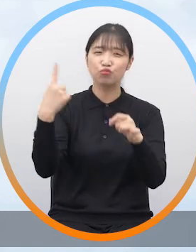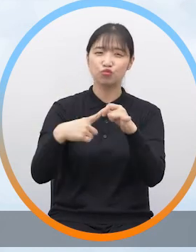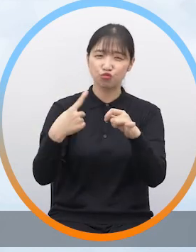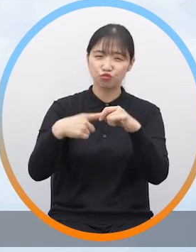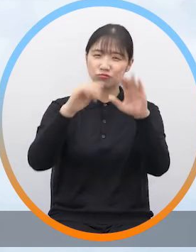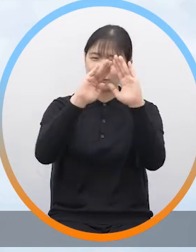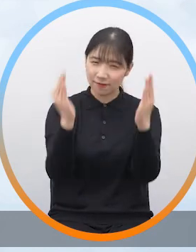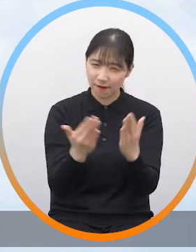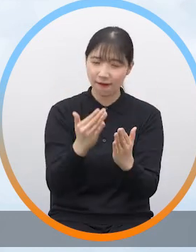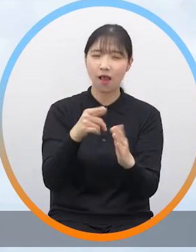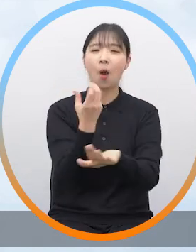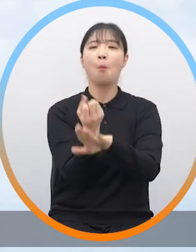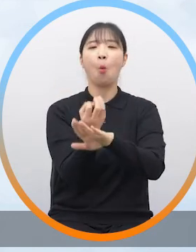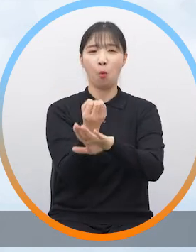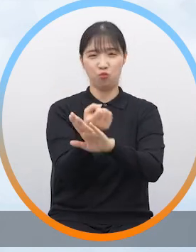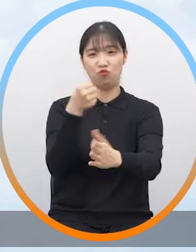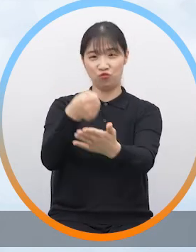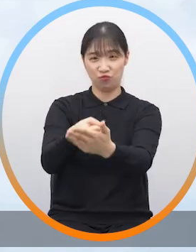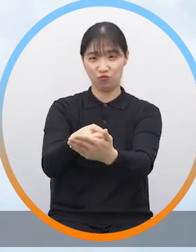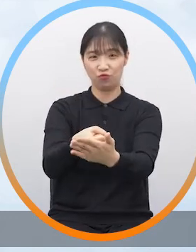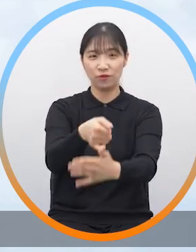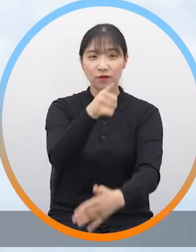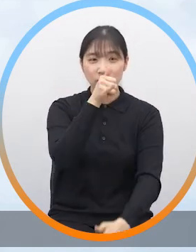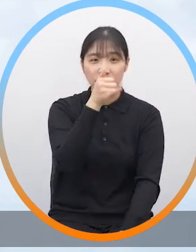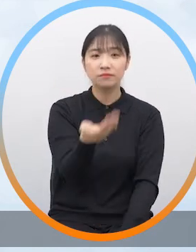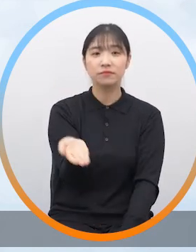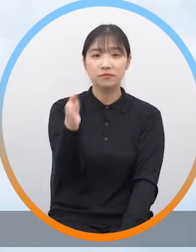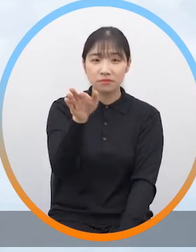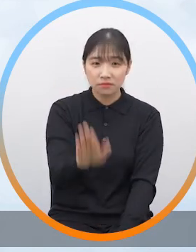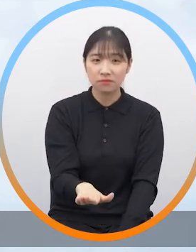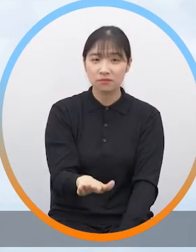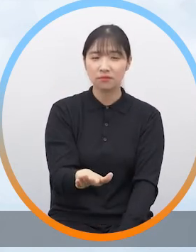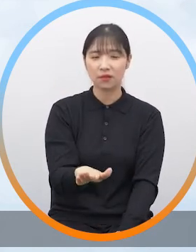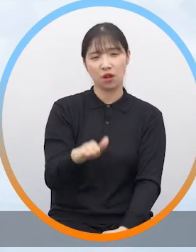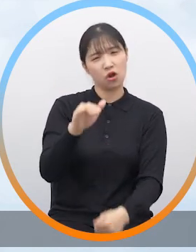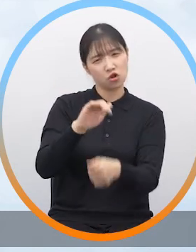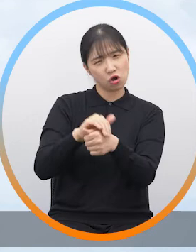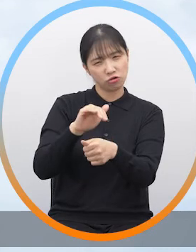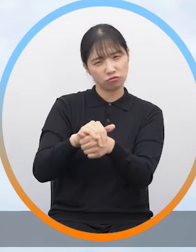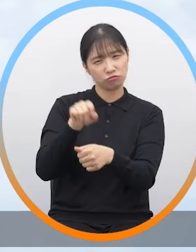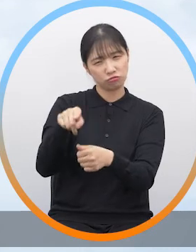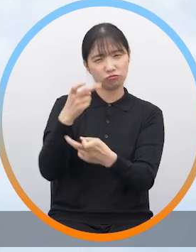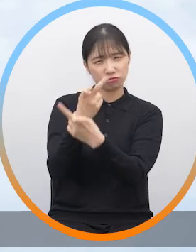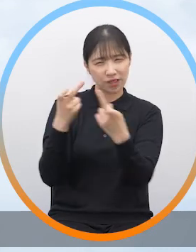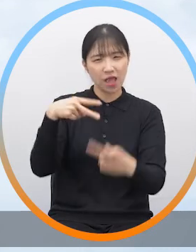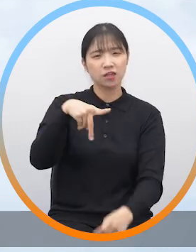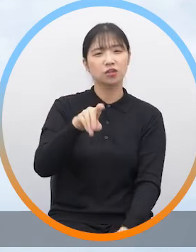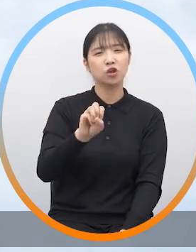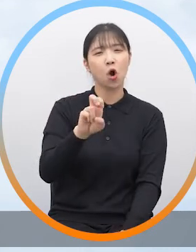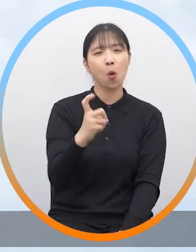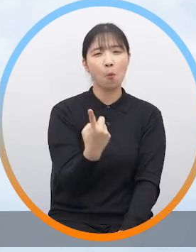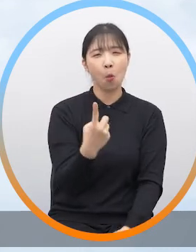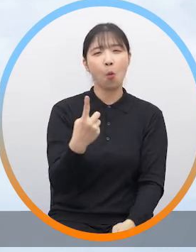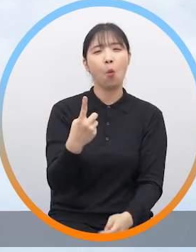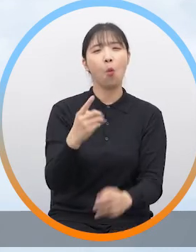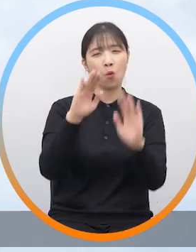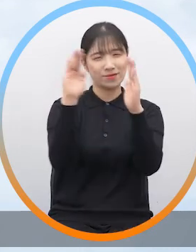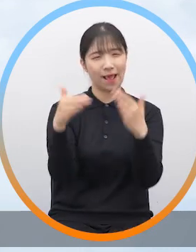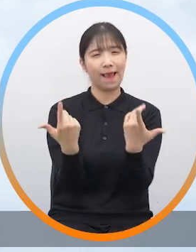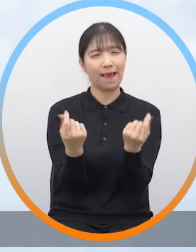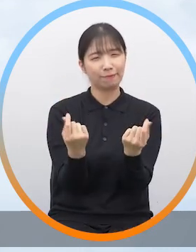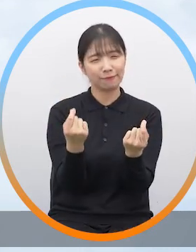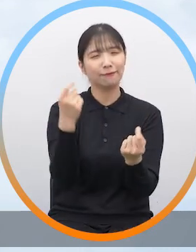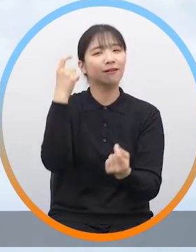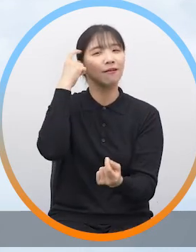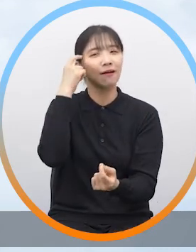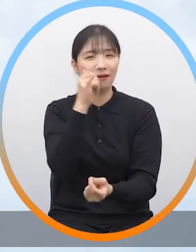불상으로서 보물로 지정이 되어 있지만은 경주 남산의 성모상이다, 또 이런 주장도 있단 말이죠.